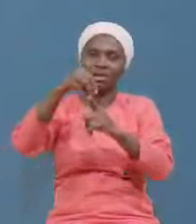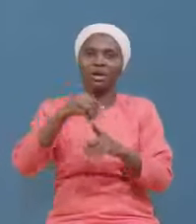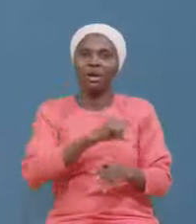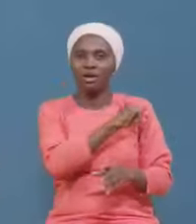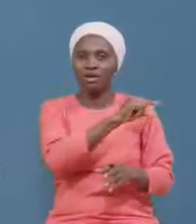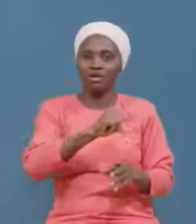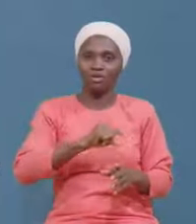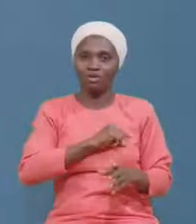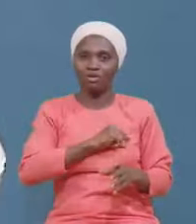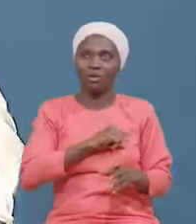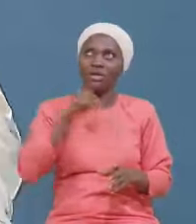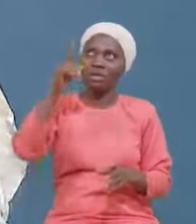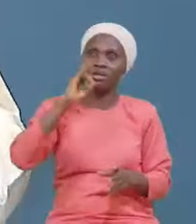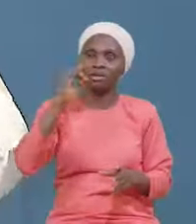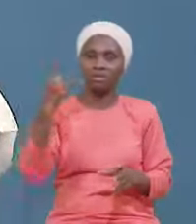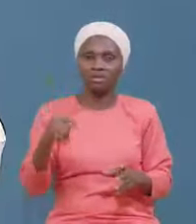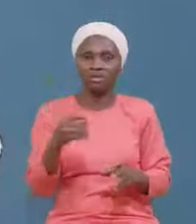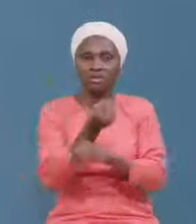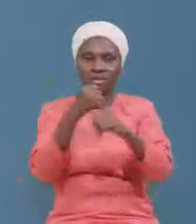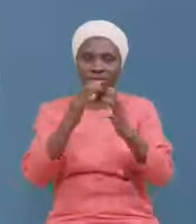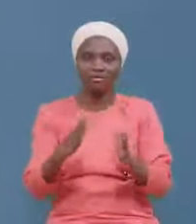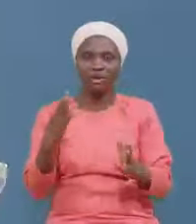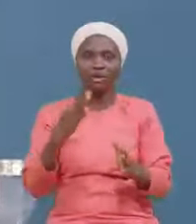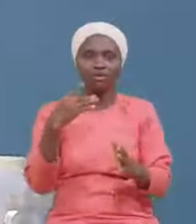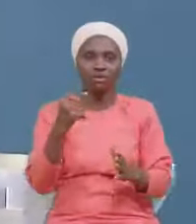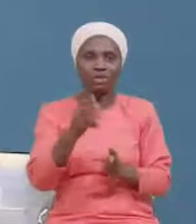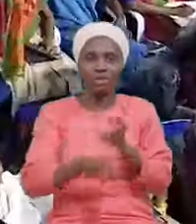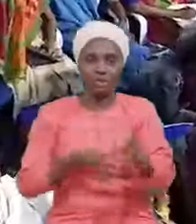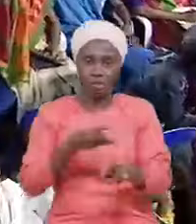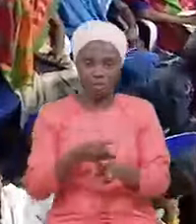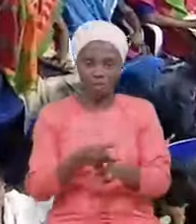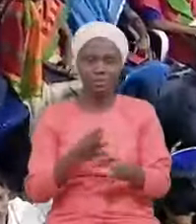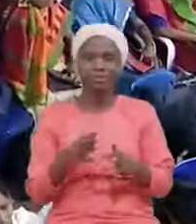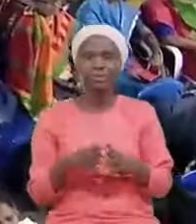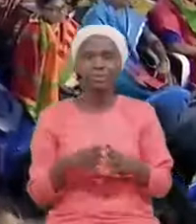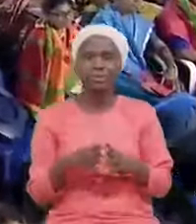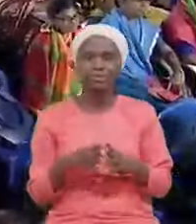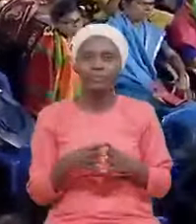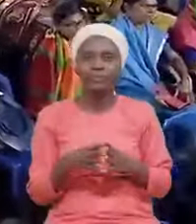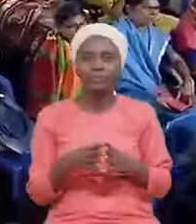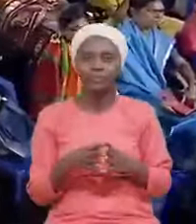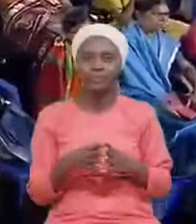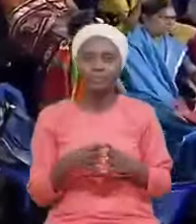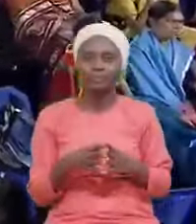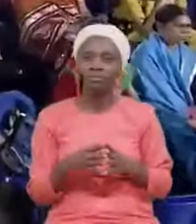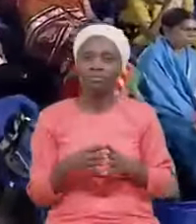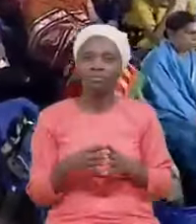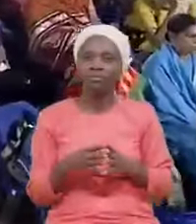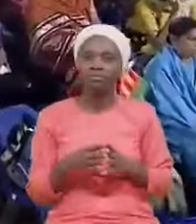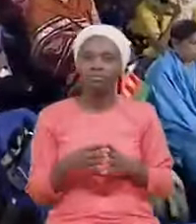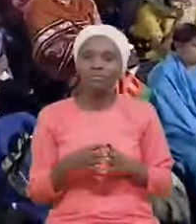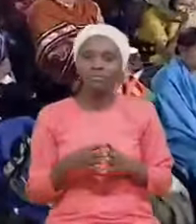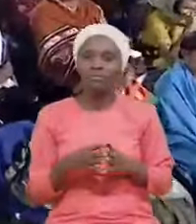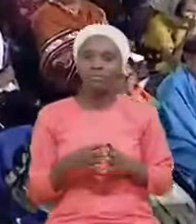he is the Saviour of the world. ఆయనకున్న ప్రత్యేకమైన గుణ లక్షణములను బట్టి ఆయన లోక